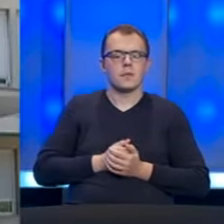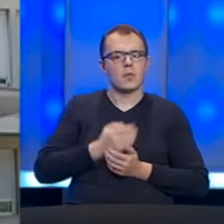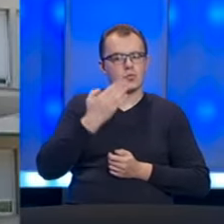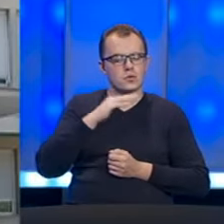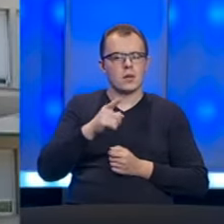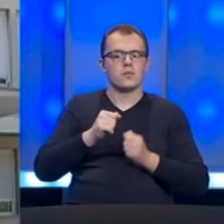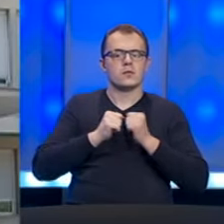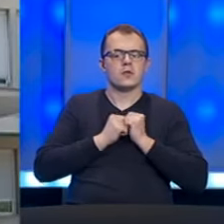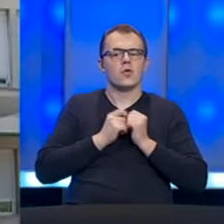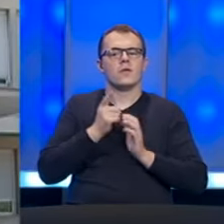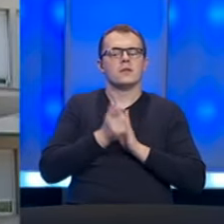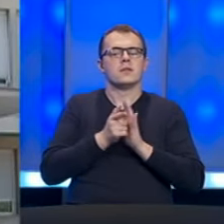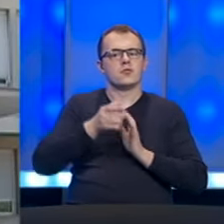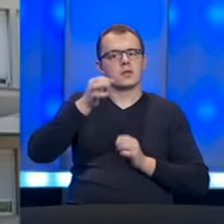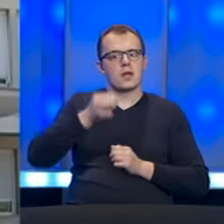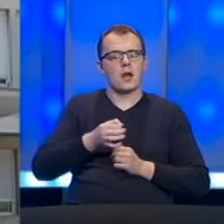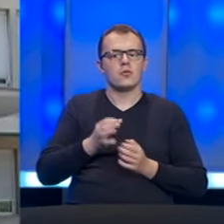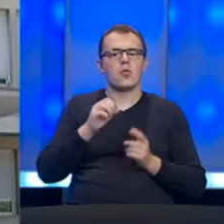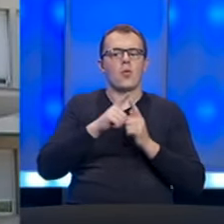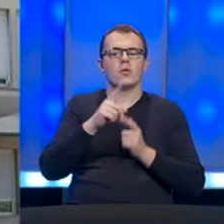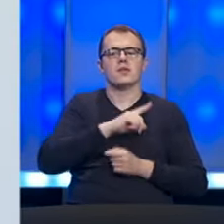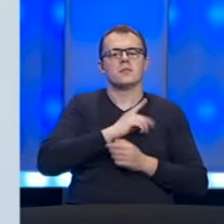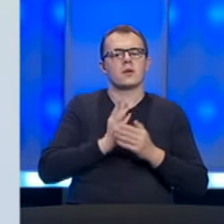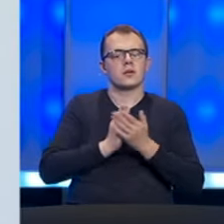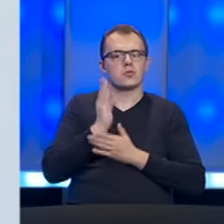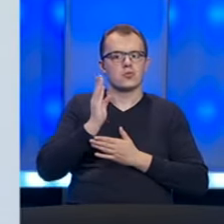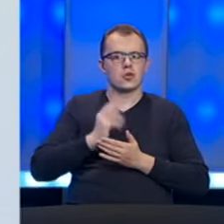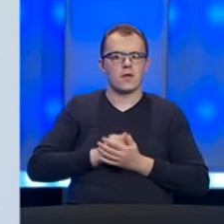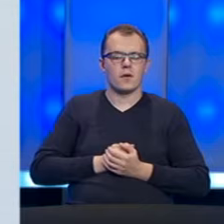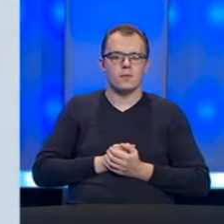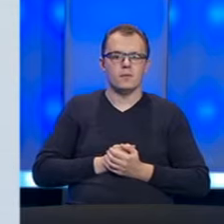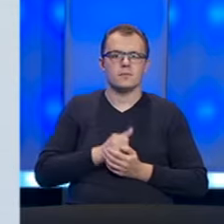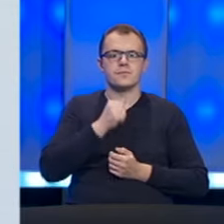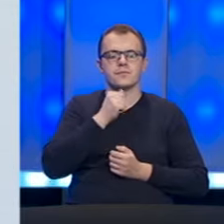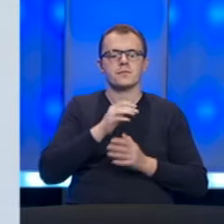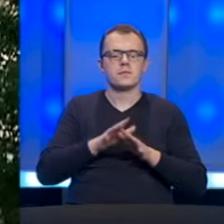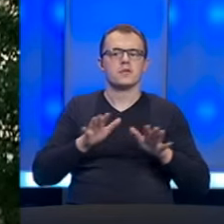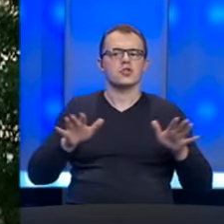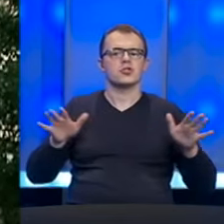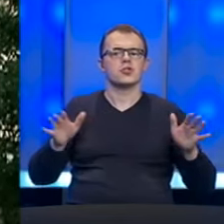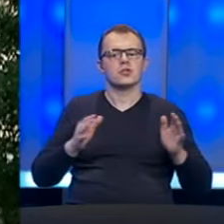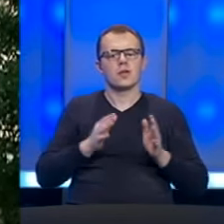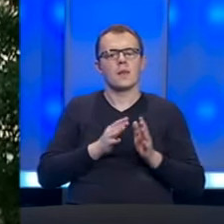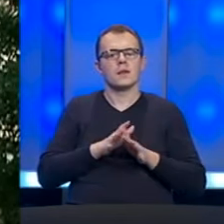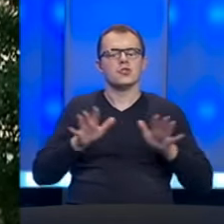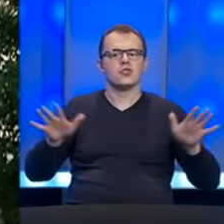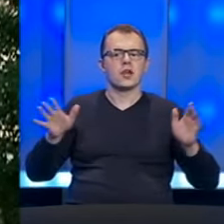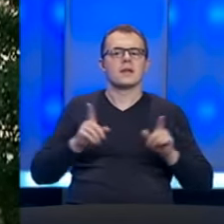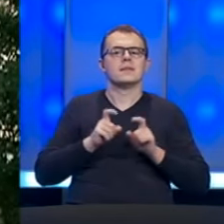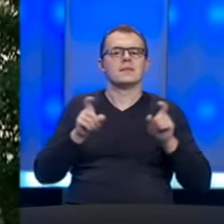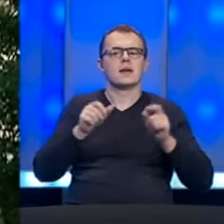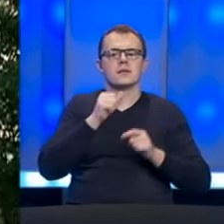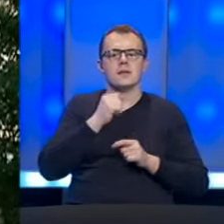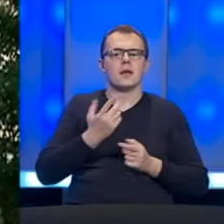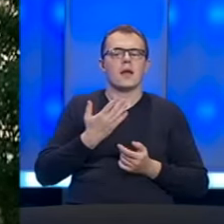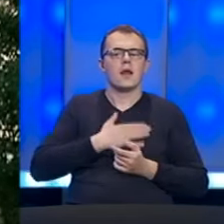smo sačuvati Tuzlanski kanton od smrtnih slučajeva, od širi pojave zaraze i danas, evo, kao što